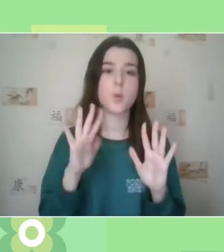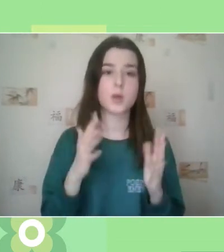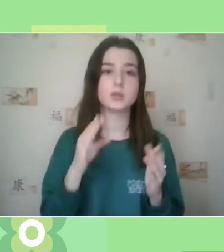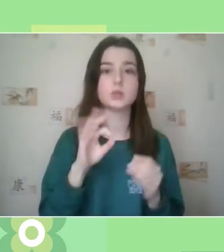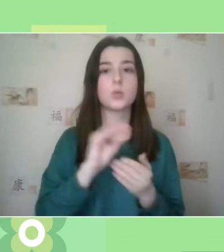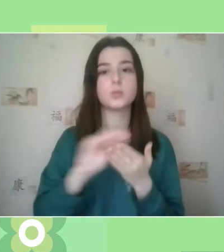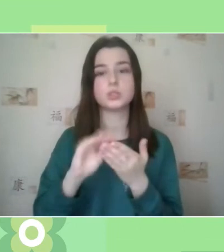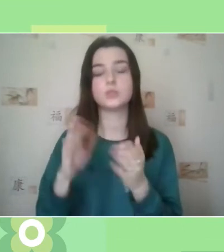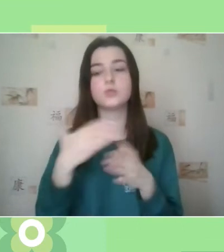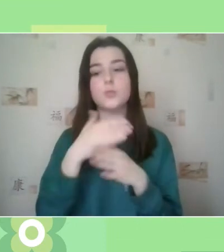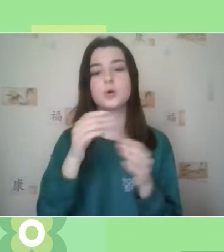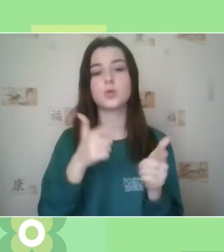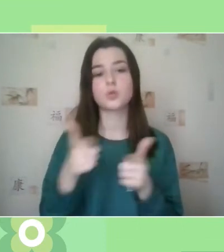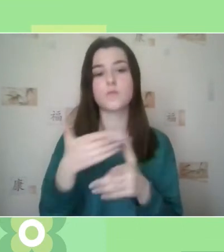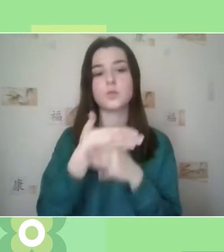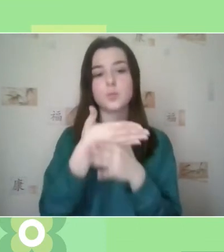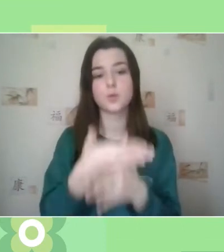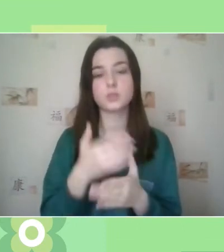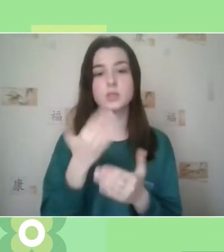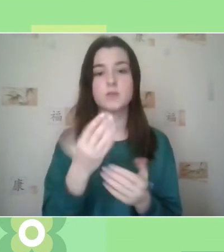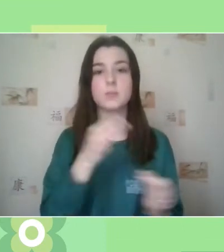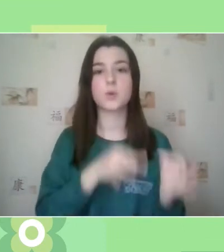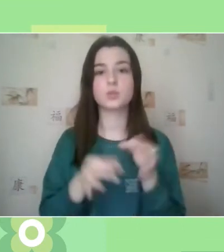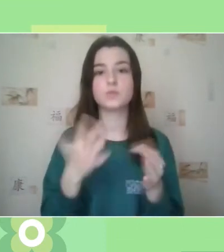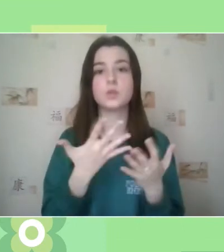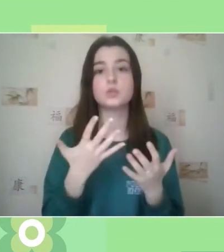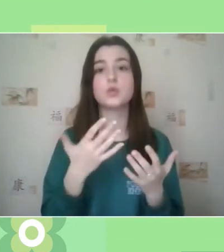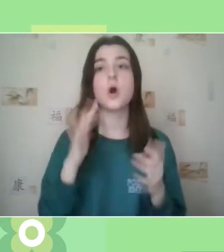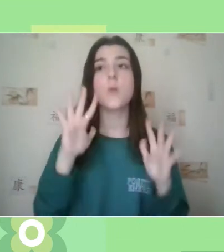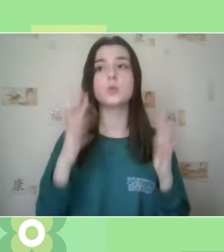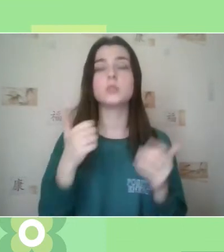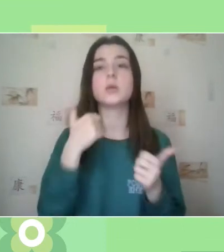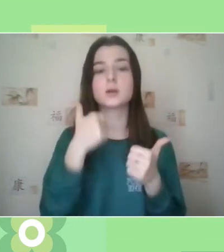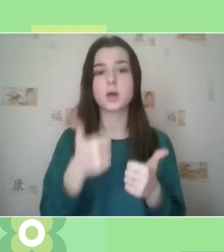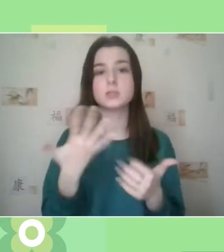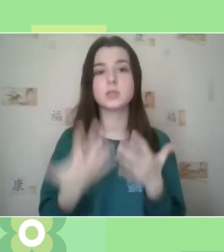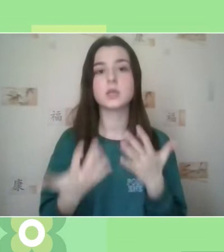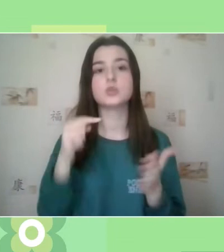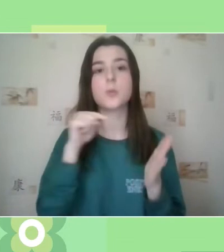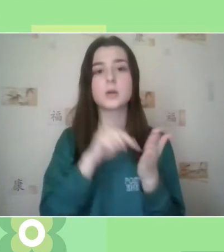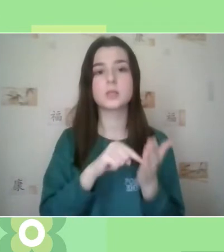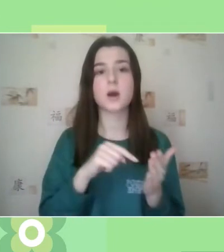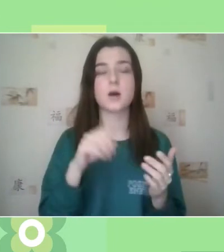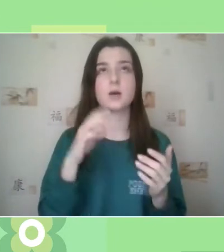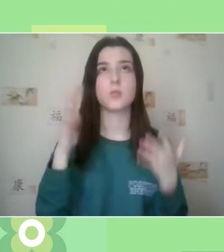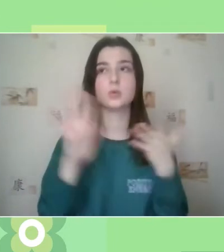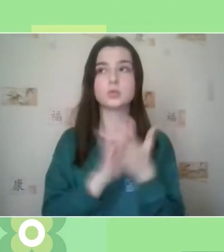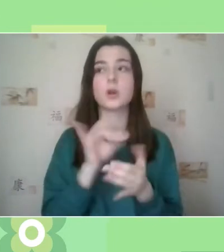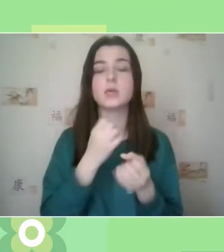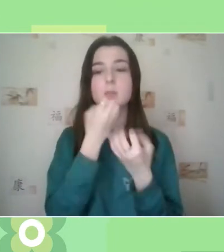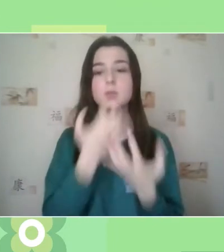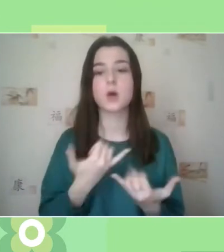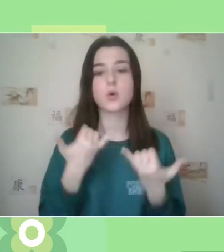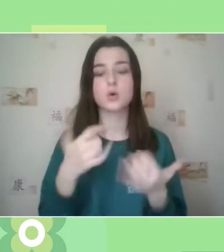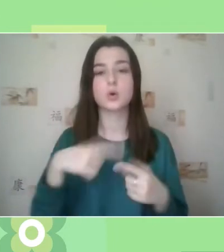проконсультувати, допомогти, тому що насправді, якщо подія класна, якщо мета прозора і вона на благо громади, то завжди